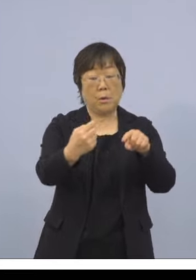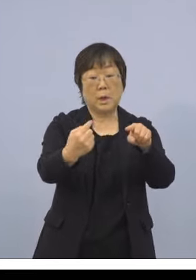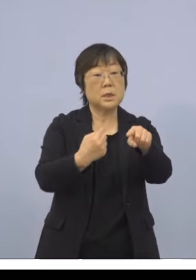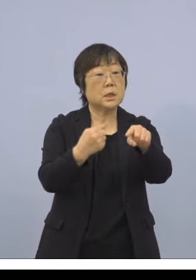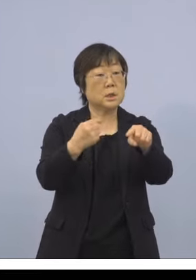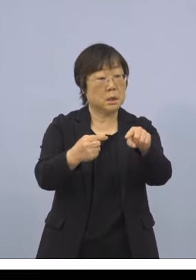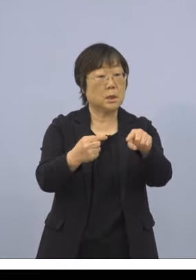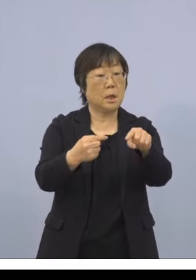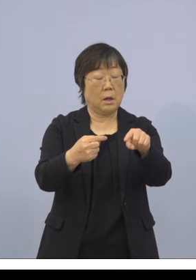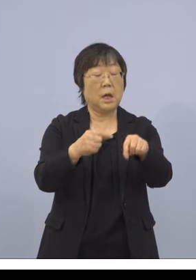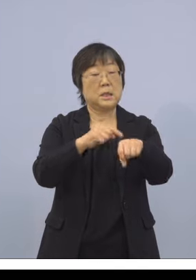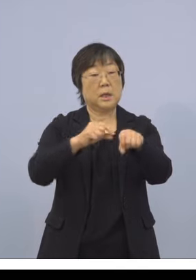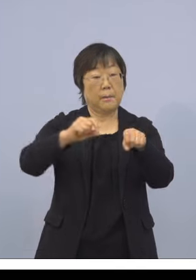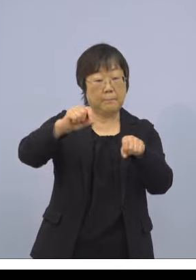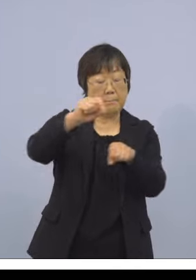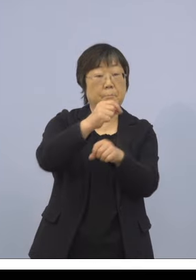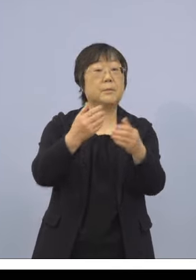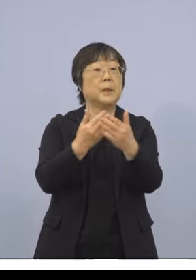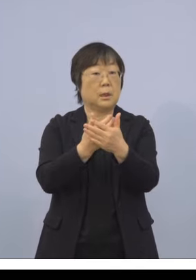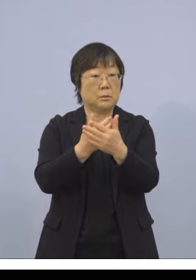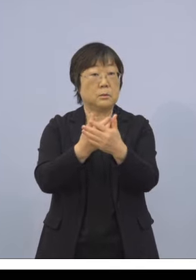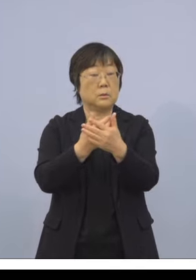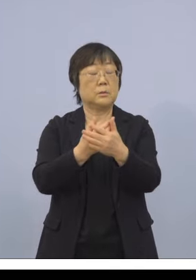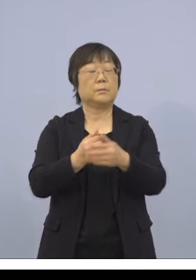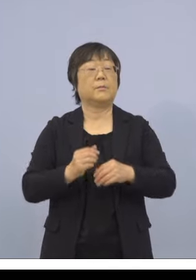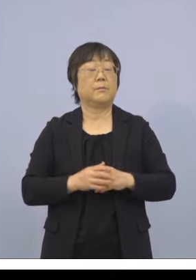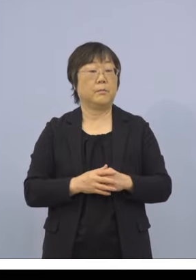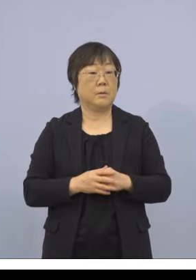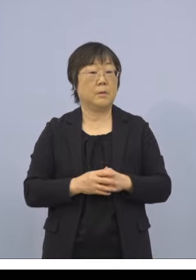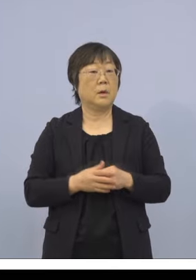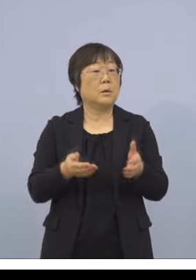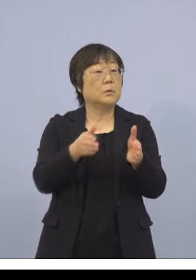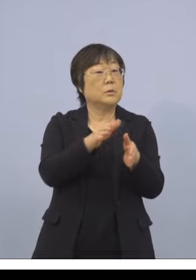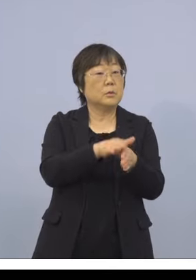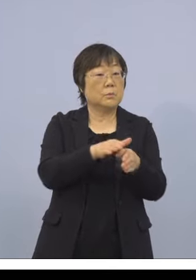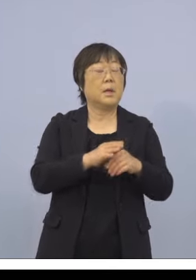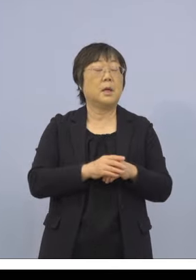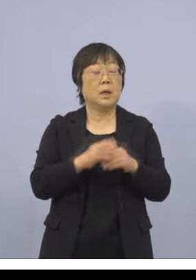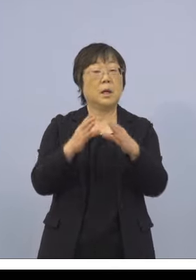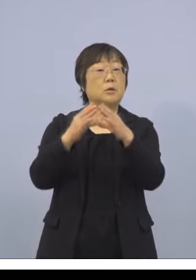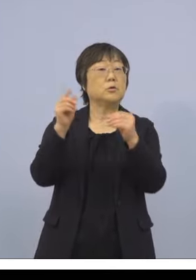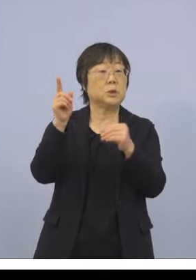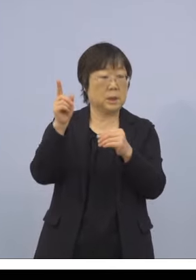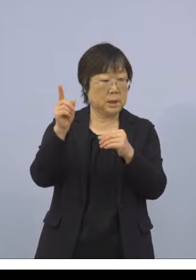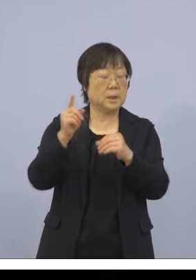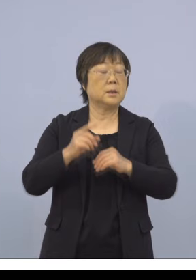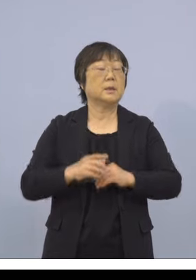線では非常に時間がかかると、まあ、こういったことも含めて、国には